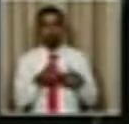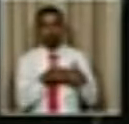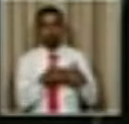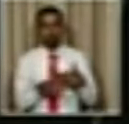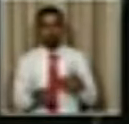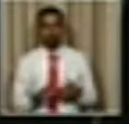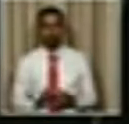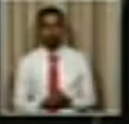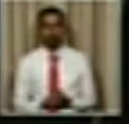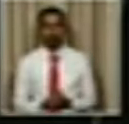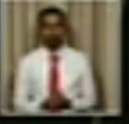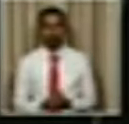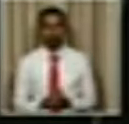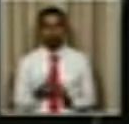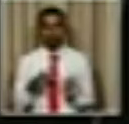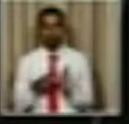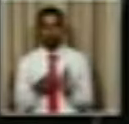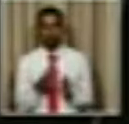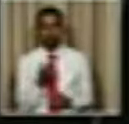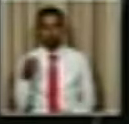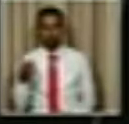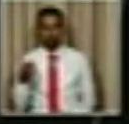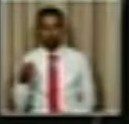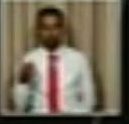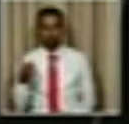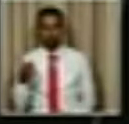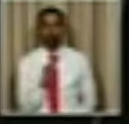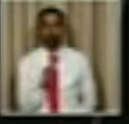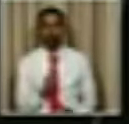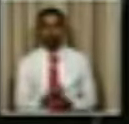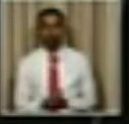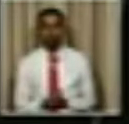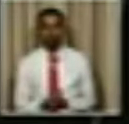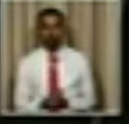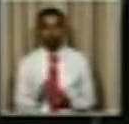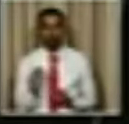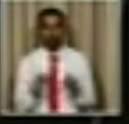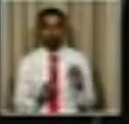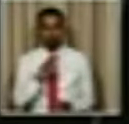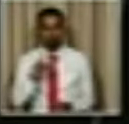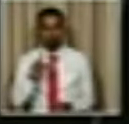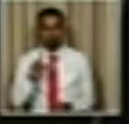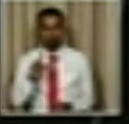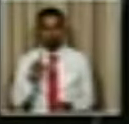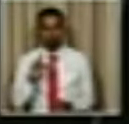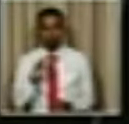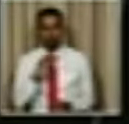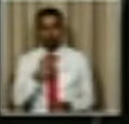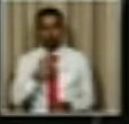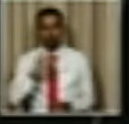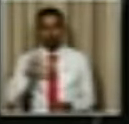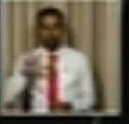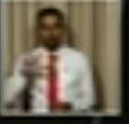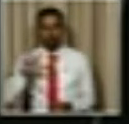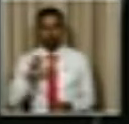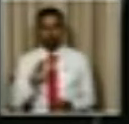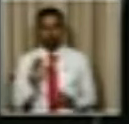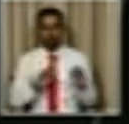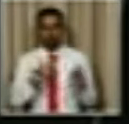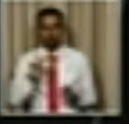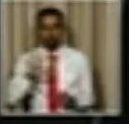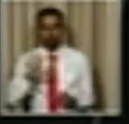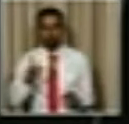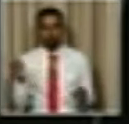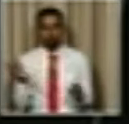එතකොට ආර්ථිකයේ පොඩි හොඳ වීමක් වෙයි. ඒ කොහොමද වෙන්නේ? ඒ 152යි නම් ගන්නෙ 149න් අඩු ගන්න 120ක් 25ක්